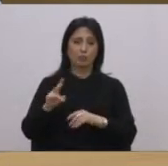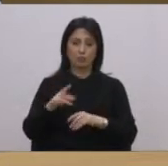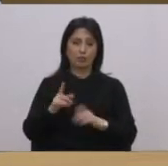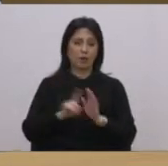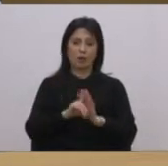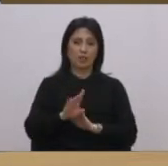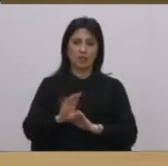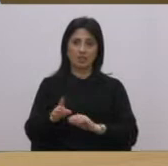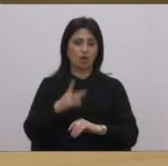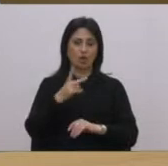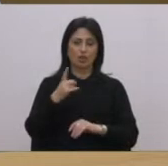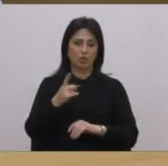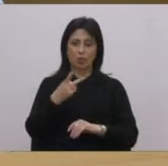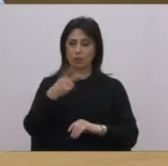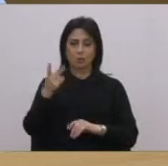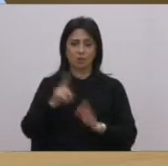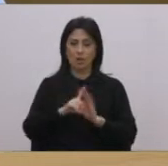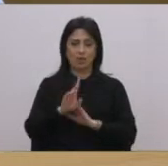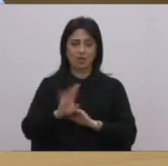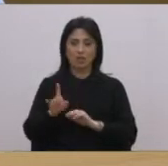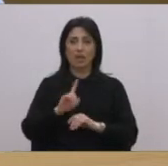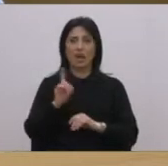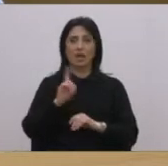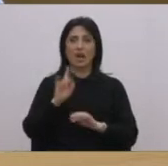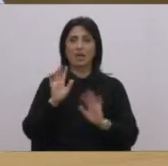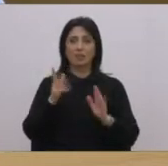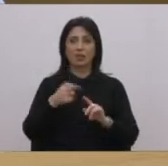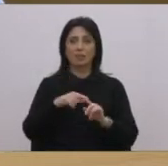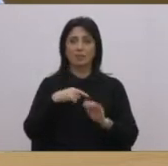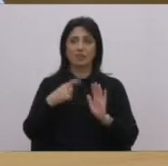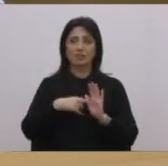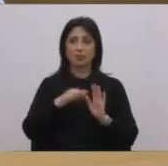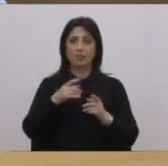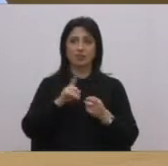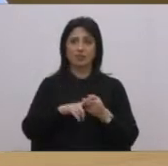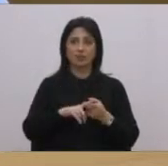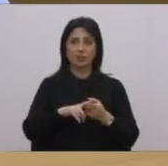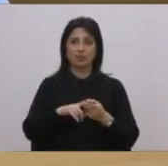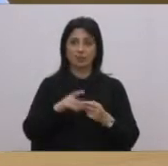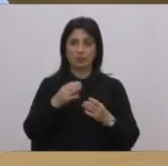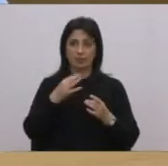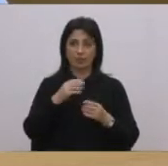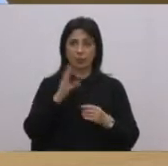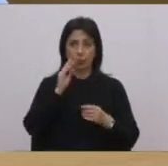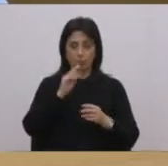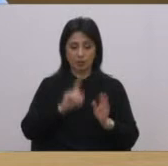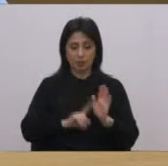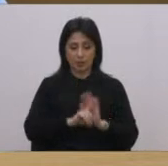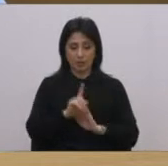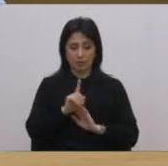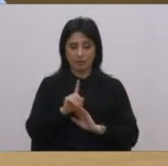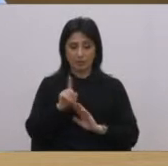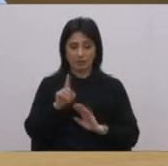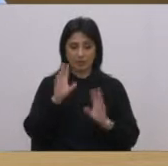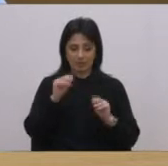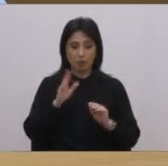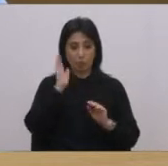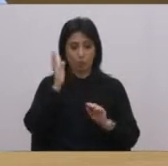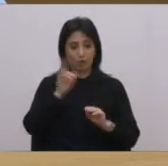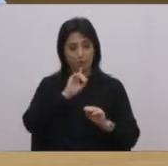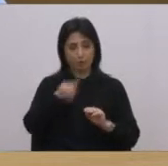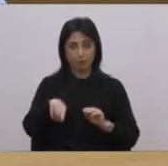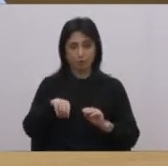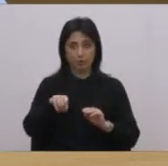დაიწყო არც 21-ში, არც 22-ში. რა ხდება ამ საკითხთან დაკავშირებით, ხო ვერ გეტყვით, როდის დაიწყება ან თუ საერთოდ დაიწყება